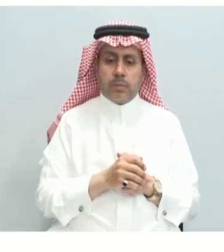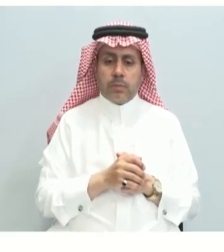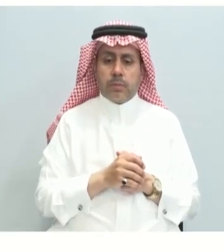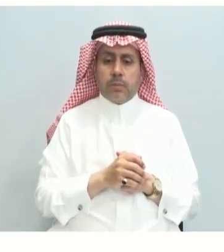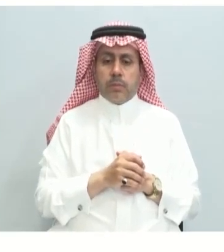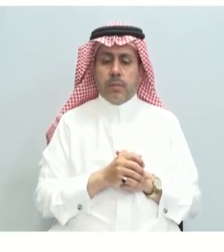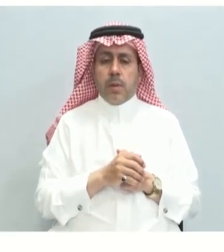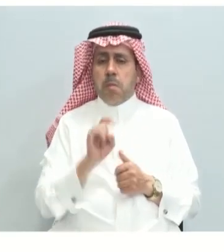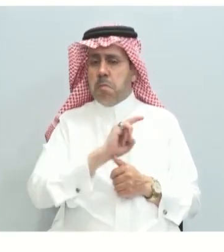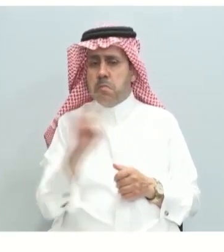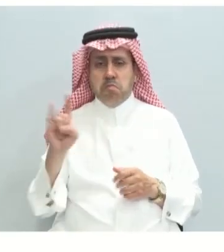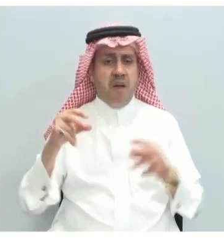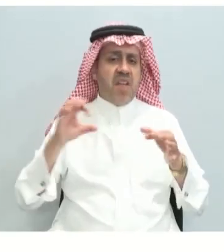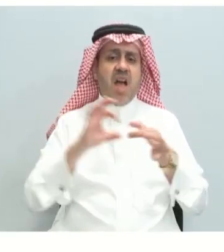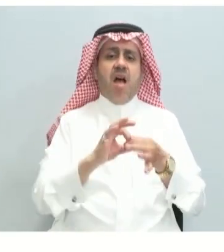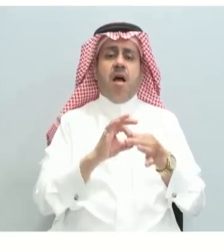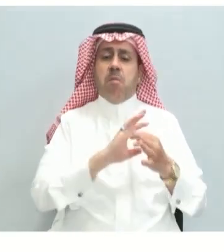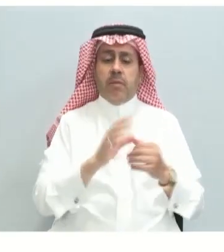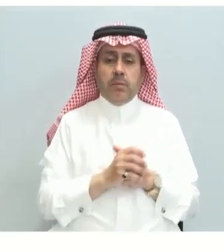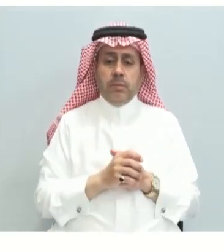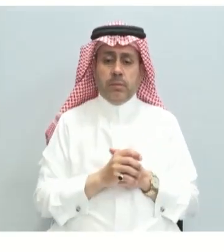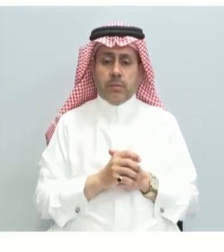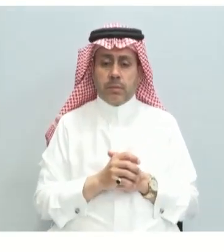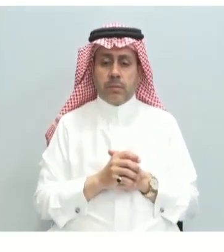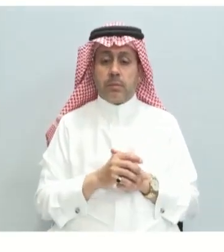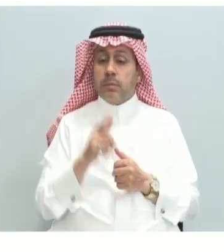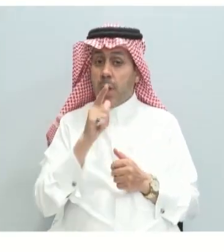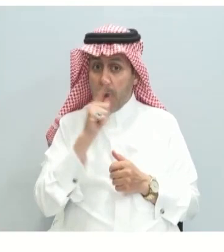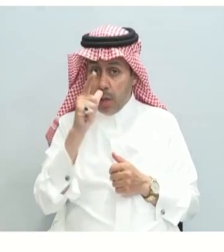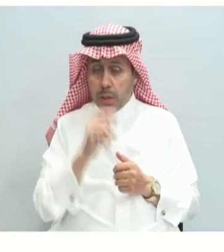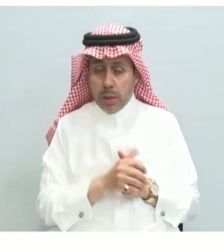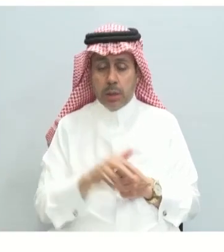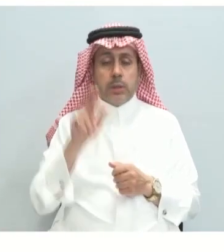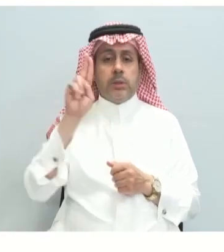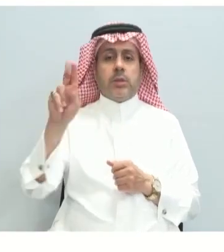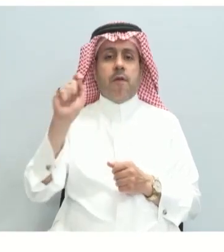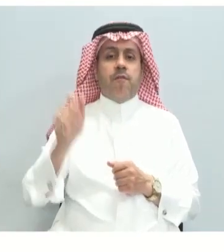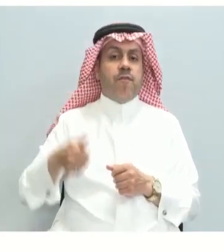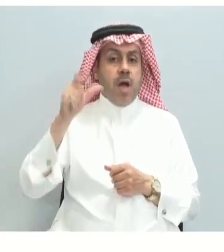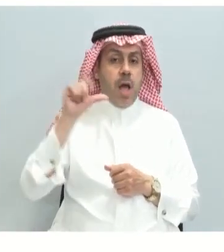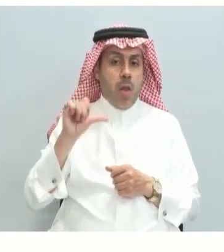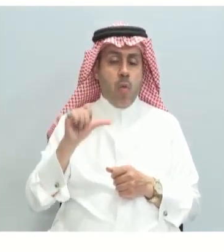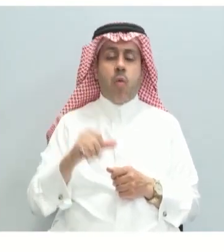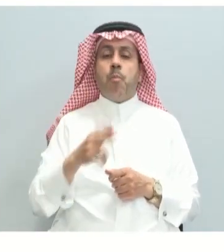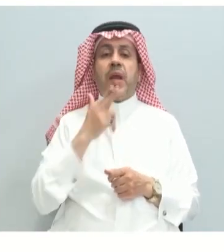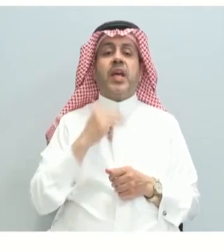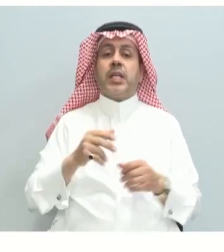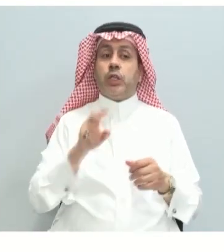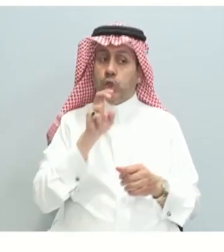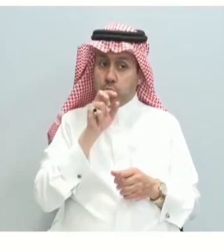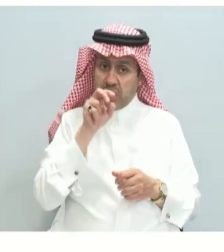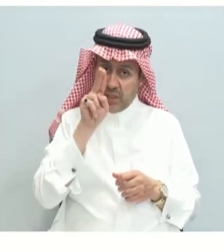واضح؟ أما قول تفاءلوا بالخير تجدوه، وهذه